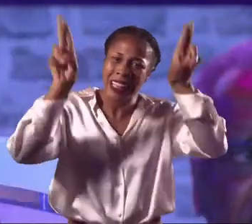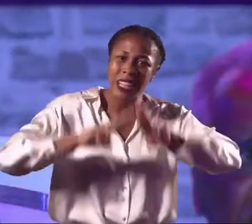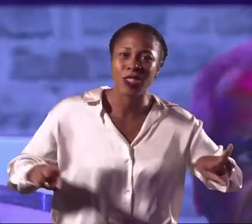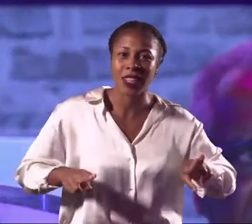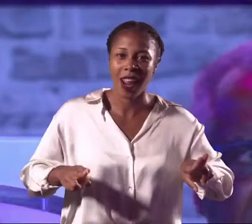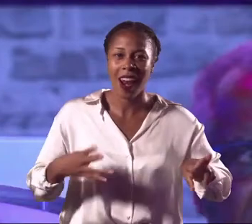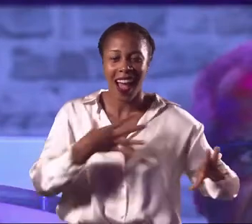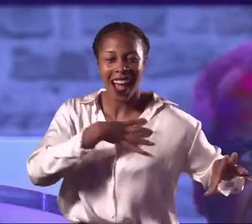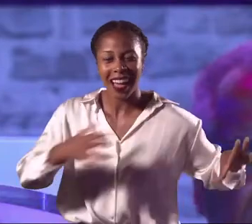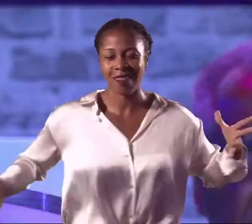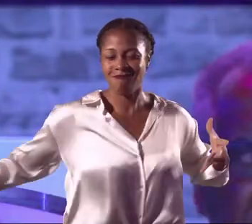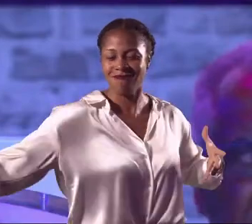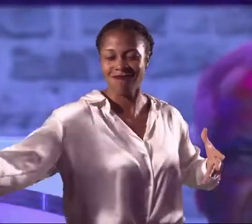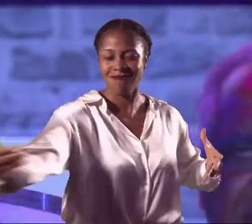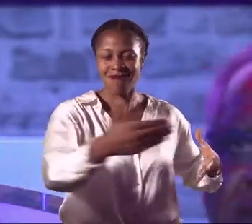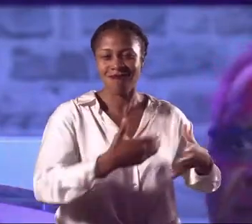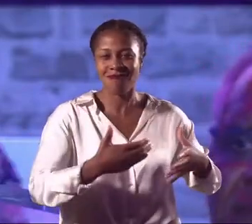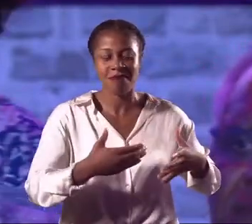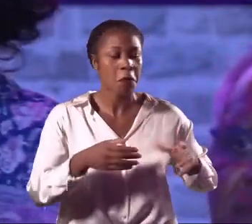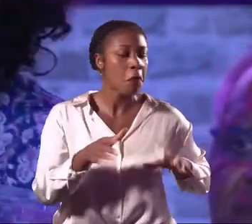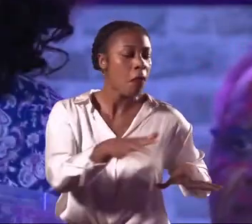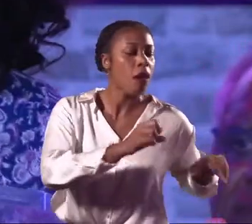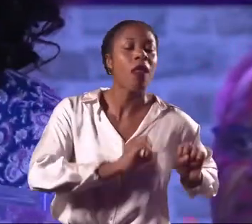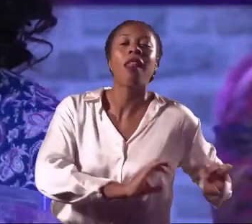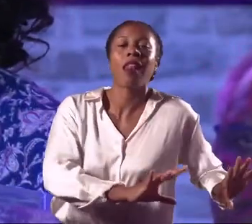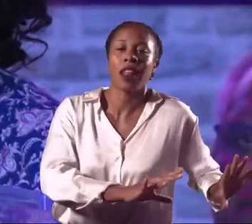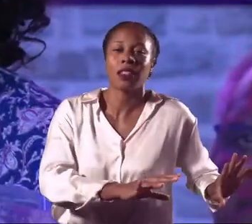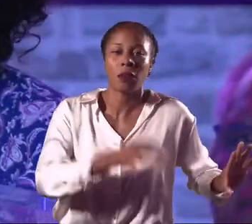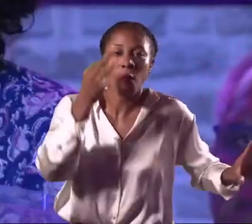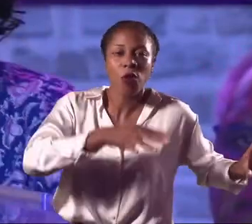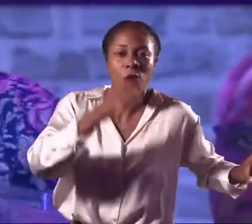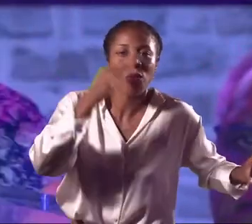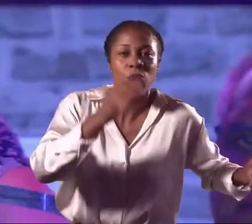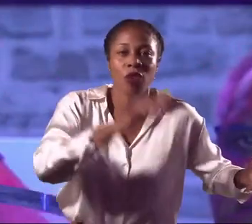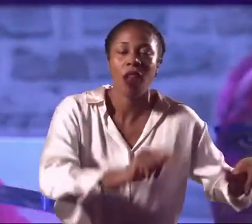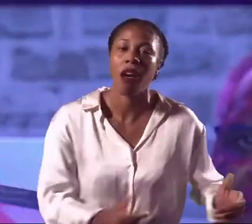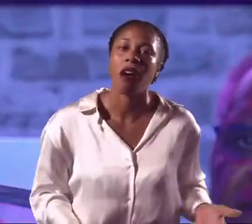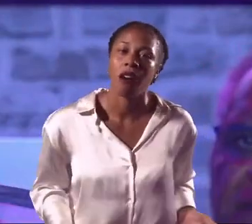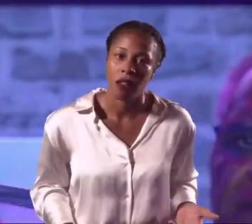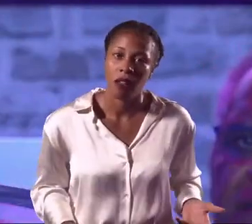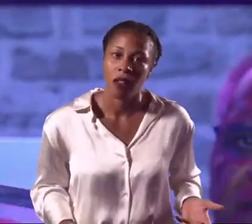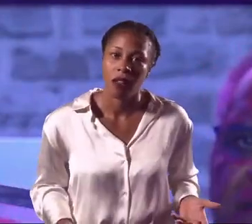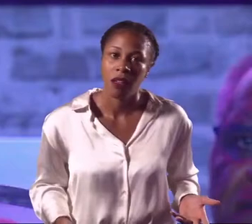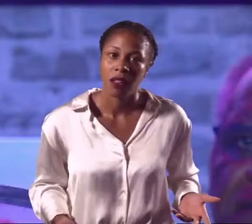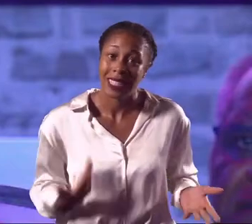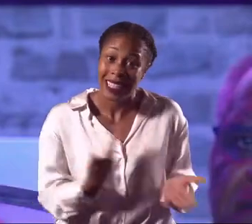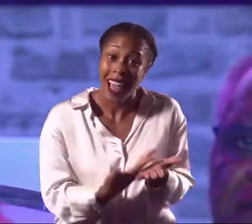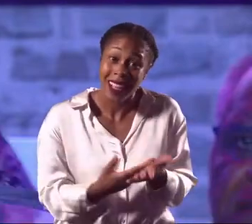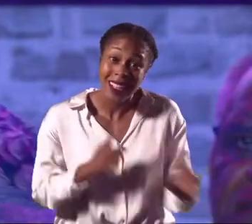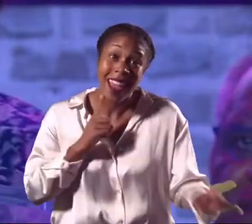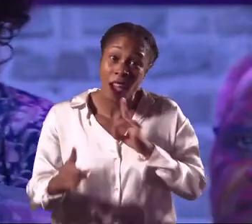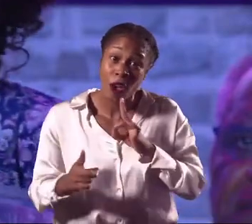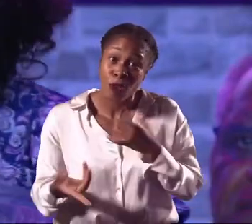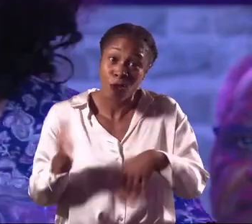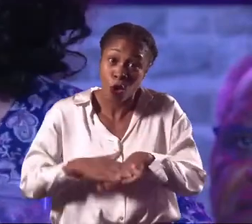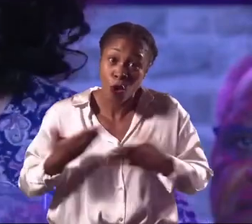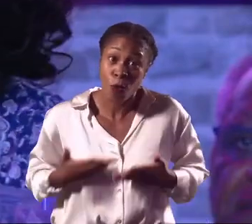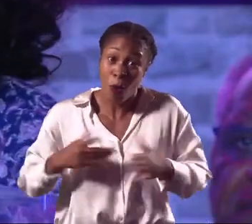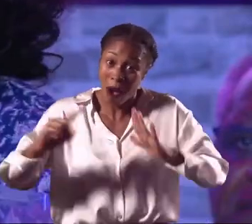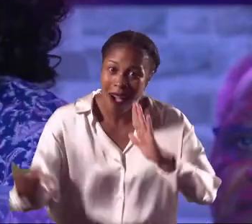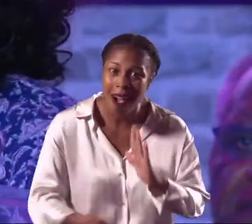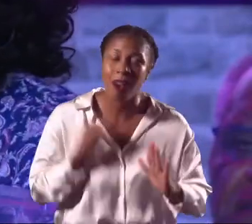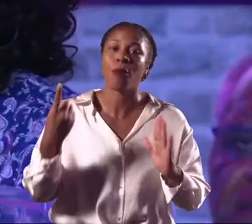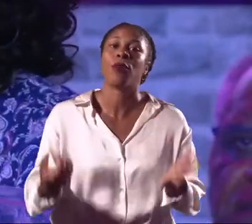pour empoisonner la vie. Et cette erreur avec le chlordécone, ils sont en train de répéter exactement la même